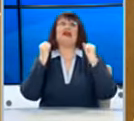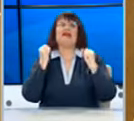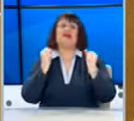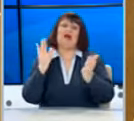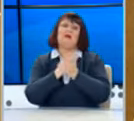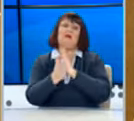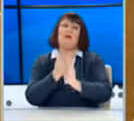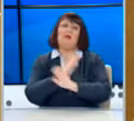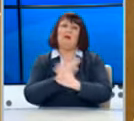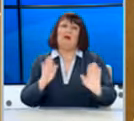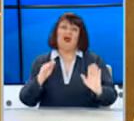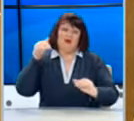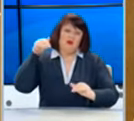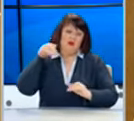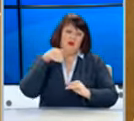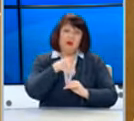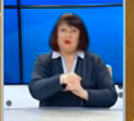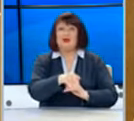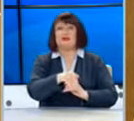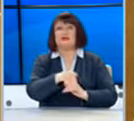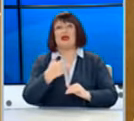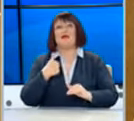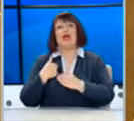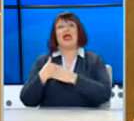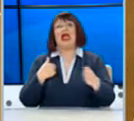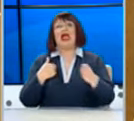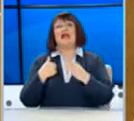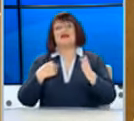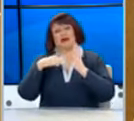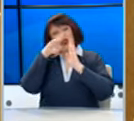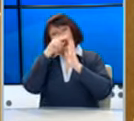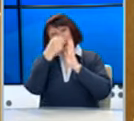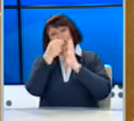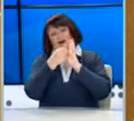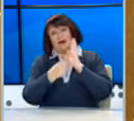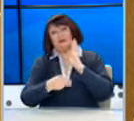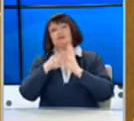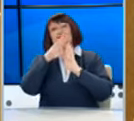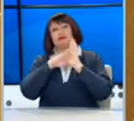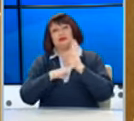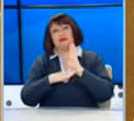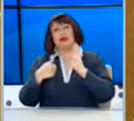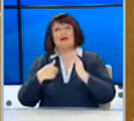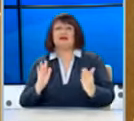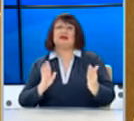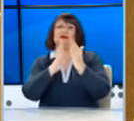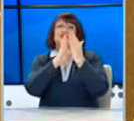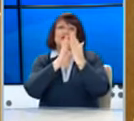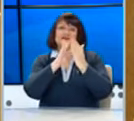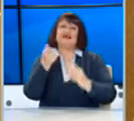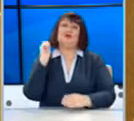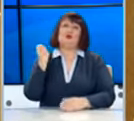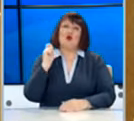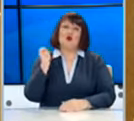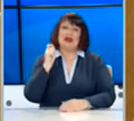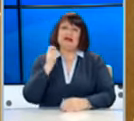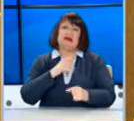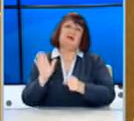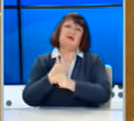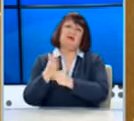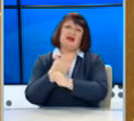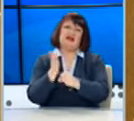Αυτή είναι η στρατηγική της αριστερής προγραμματικής αντιπολίτευσης απέναντι σε μια πολιτική